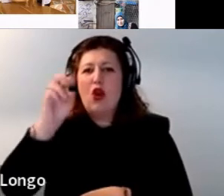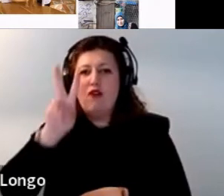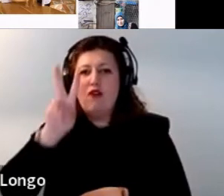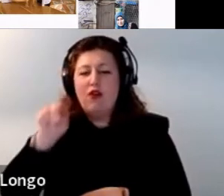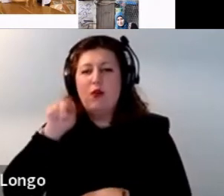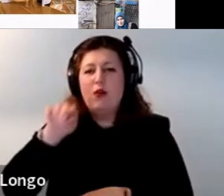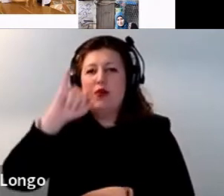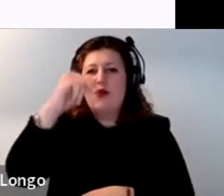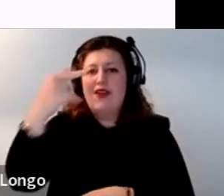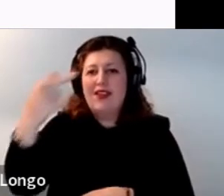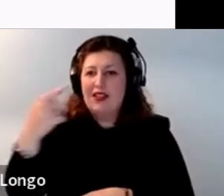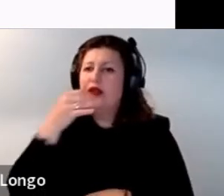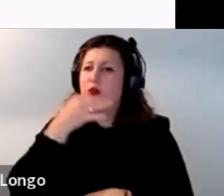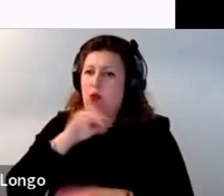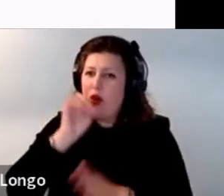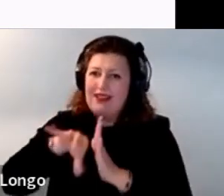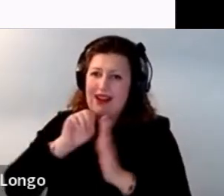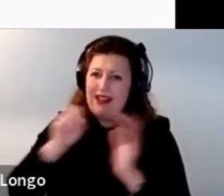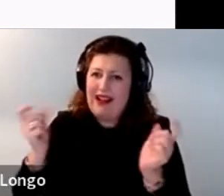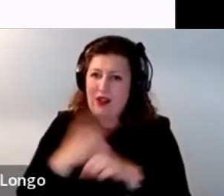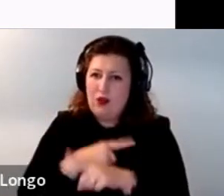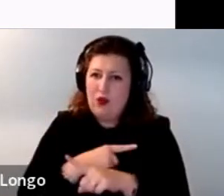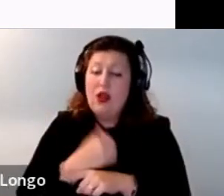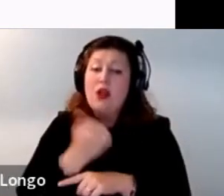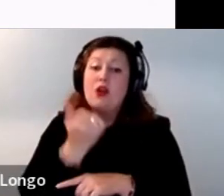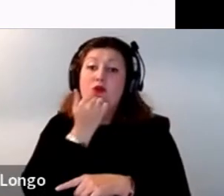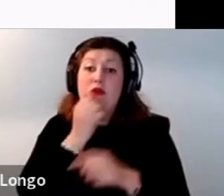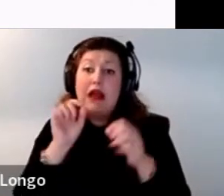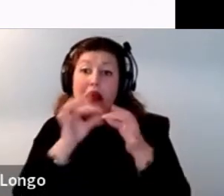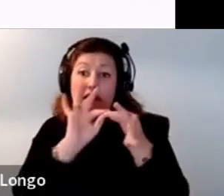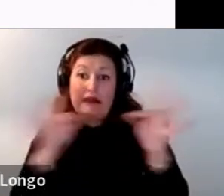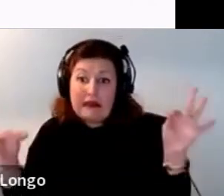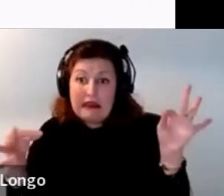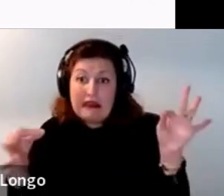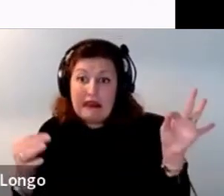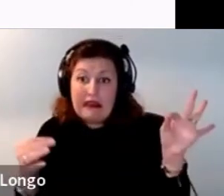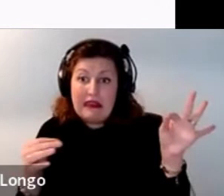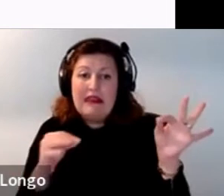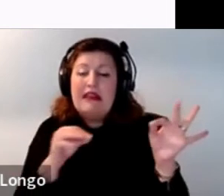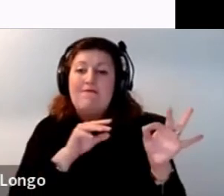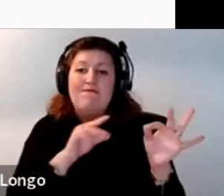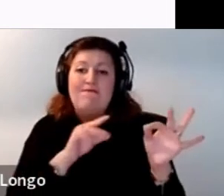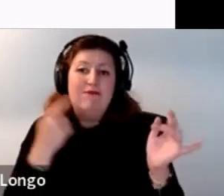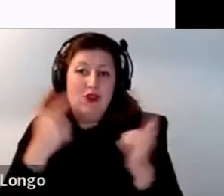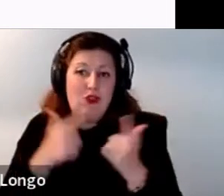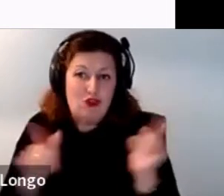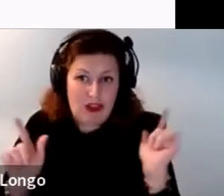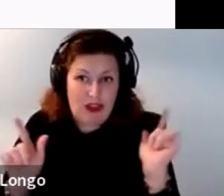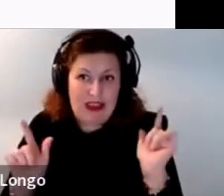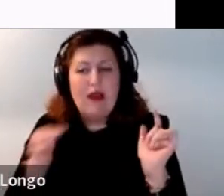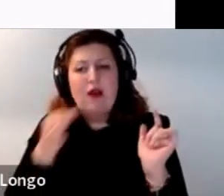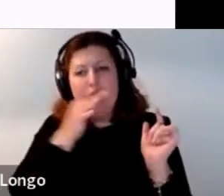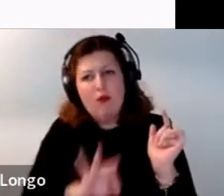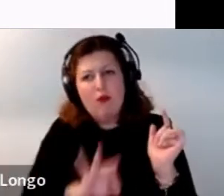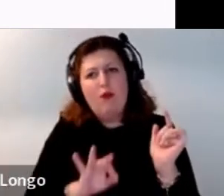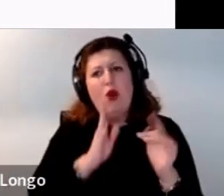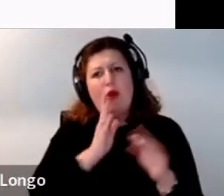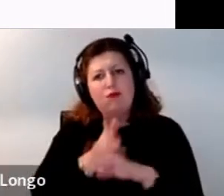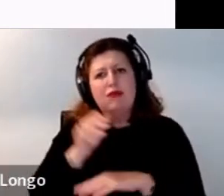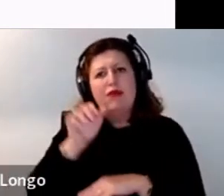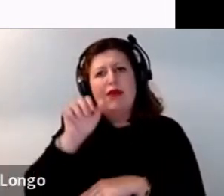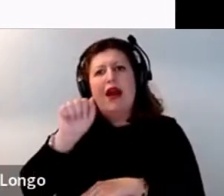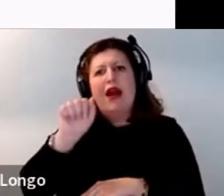https://www.aics.gov.it, che non ho riportato nella slide, ma basta accedere al sito ufficiale di